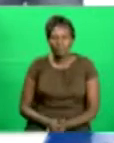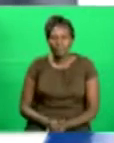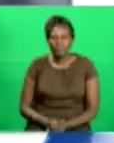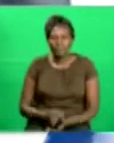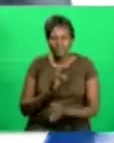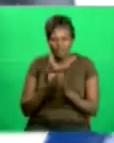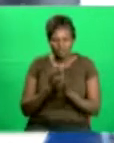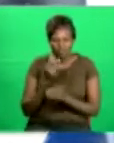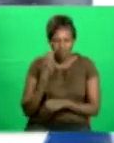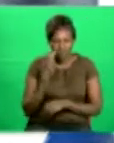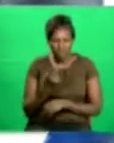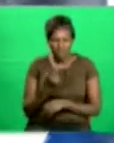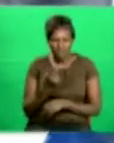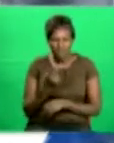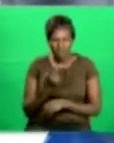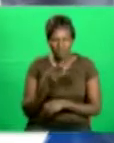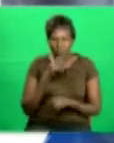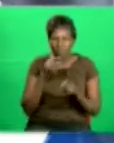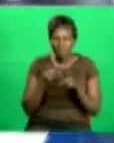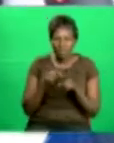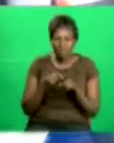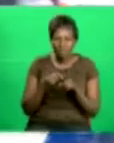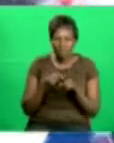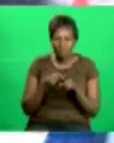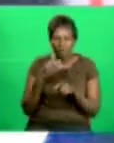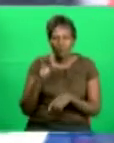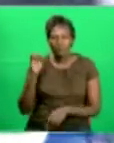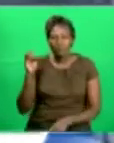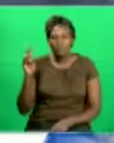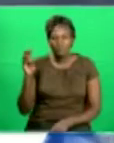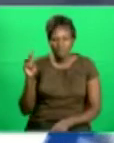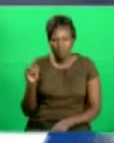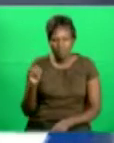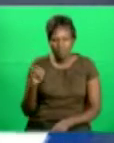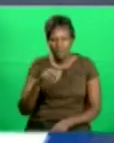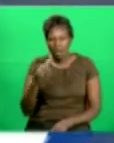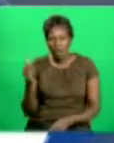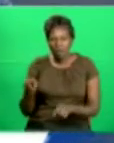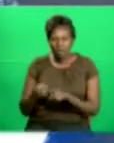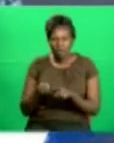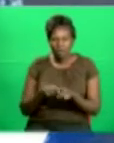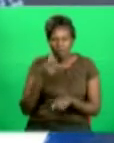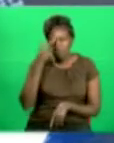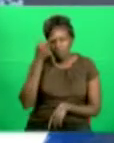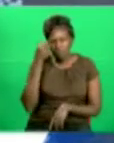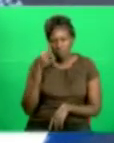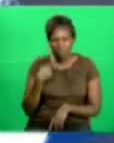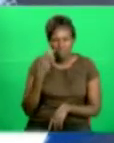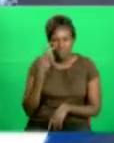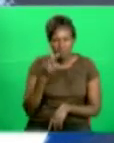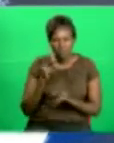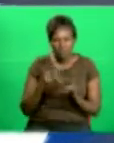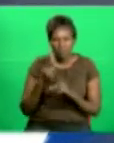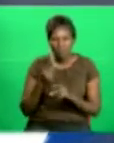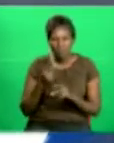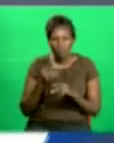Mkiona kama ndugu Tiampati wa ODM na wale wengine, kwa sababu naonda wale ambao ni